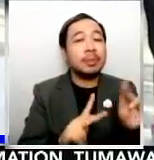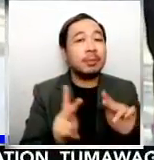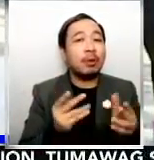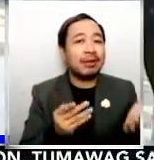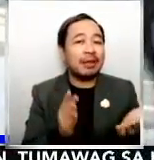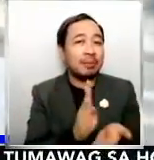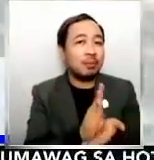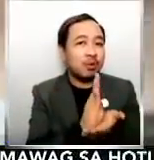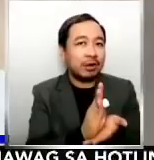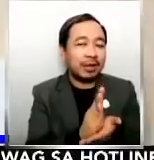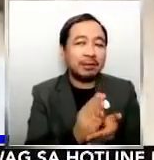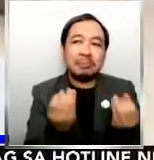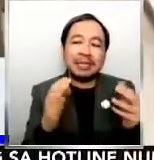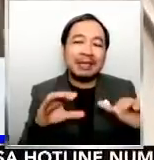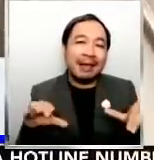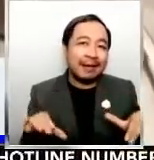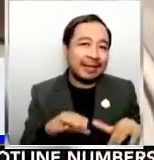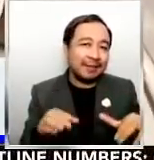pwedeng gawin sa Boracay.